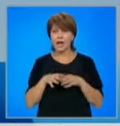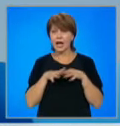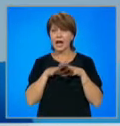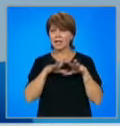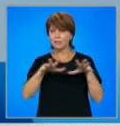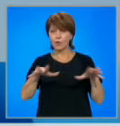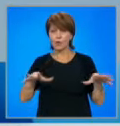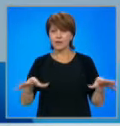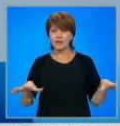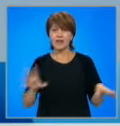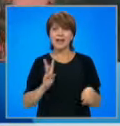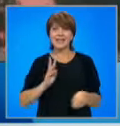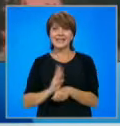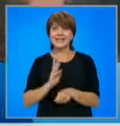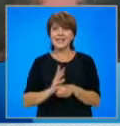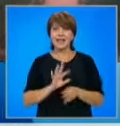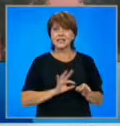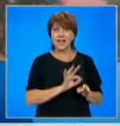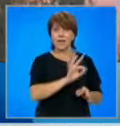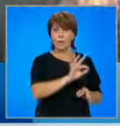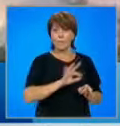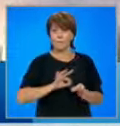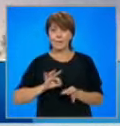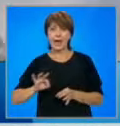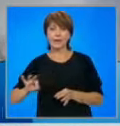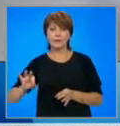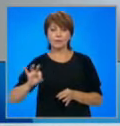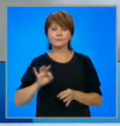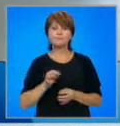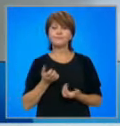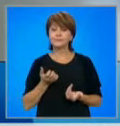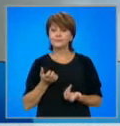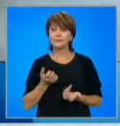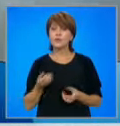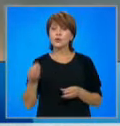13 км. Допълнително се осложняват дейностите по неговото